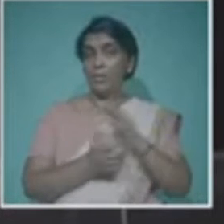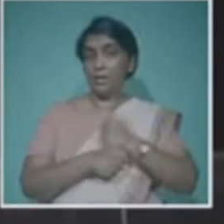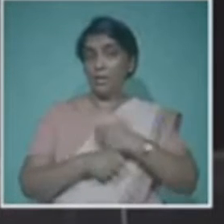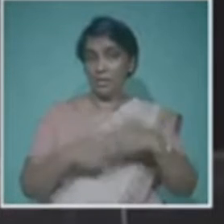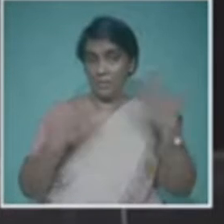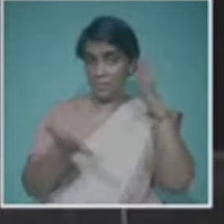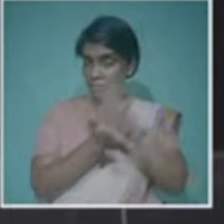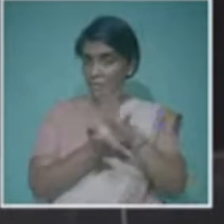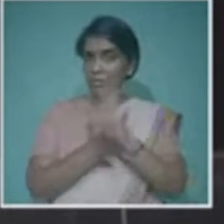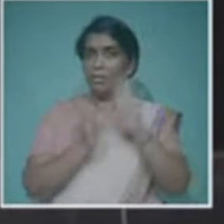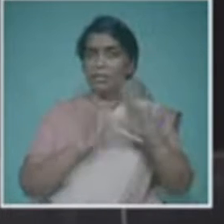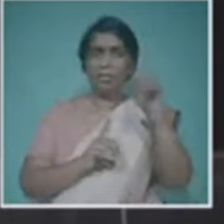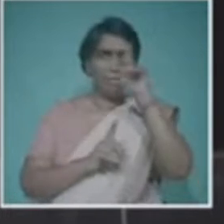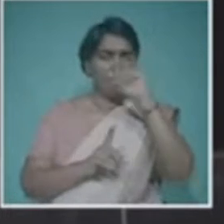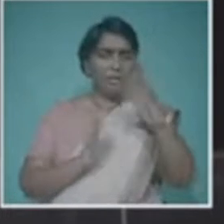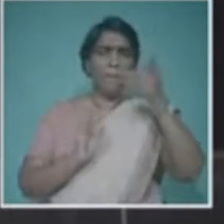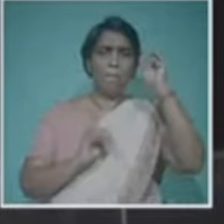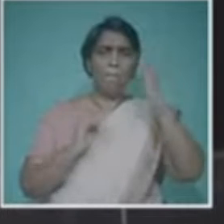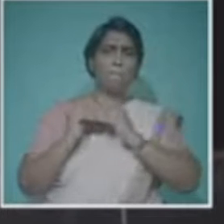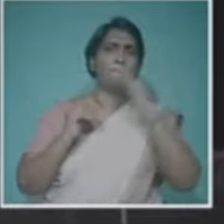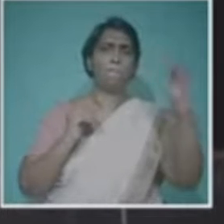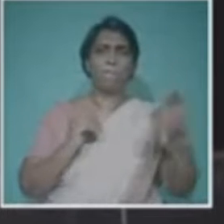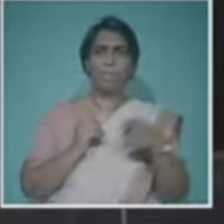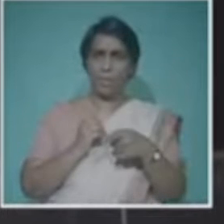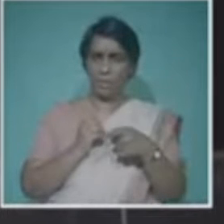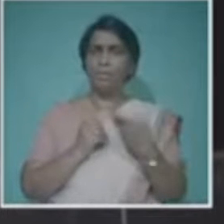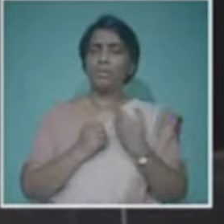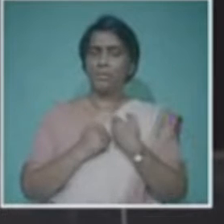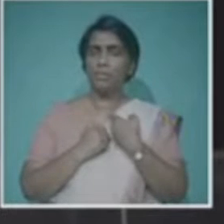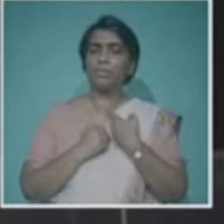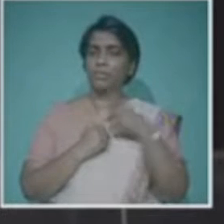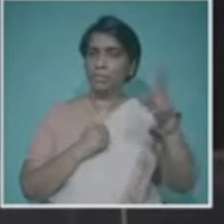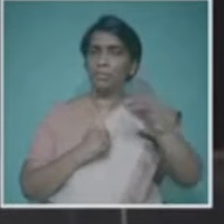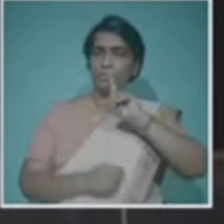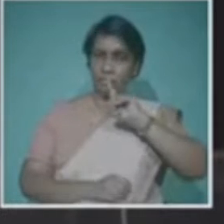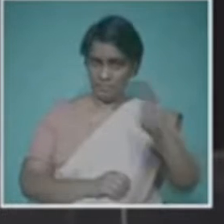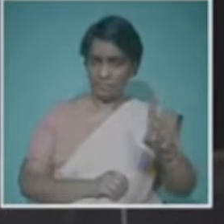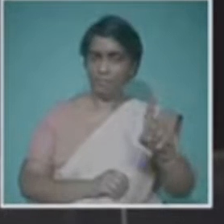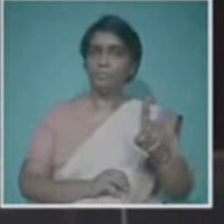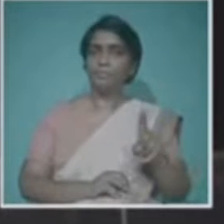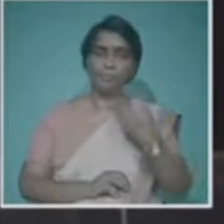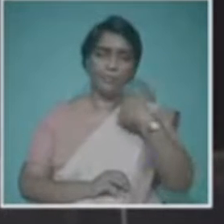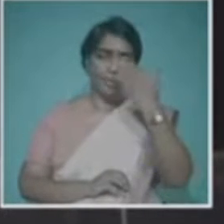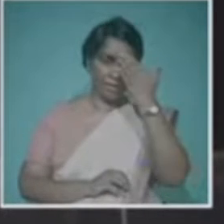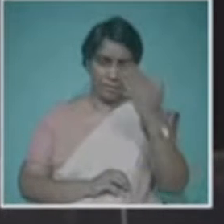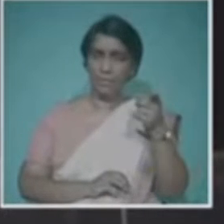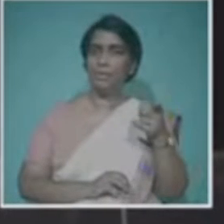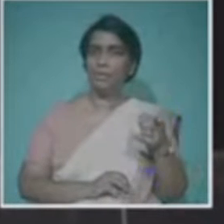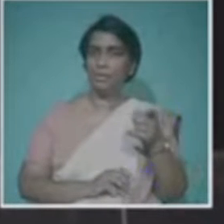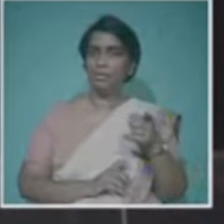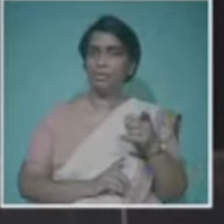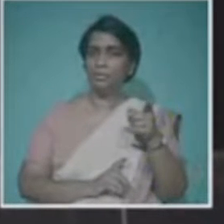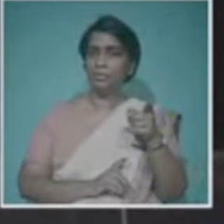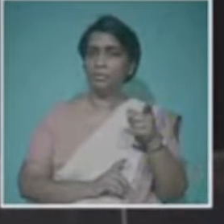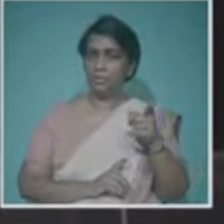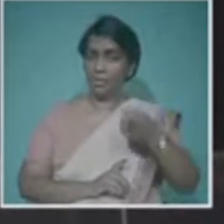ගැහුවාම නමුත් මේක මාසයකට වඩා පහු වෙලා. ඉතින් ඒ නිසා අපි ඔබතුමාටගෙන් ඉල්ලනවා කරනා කරලා මේ වගේ